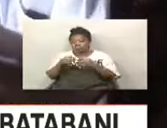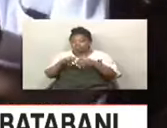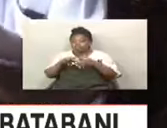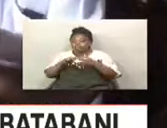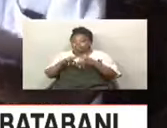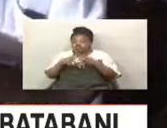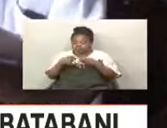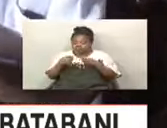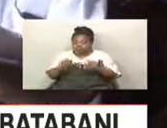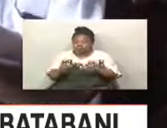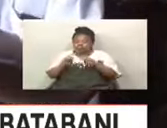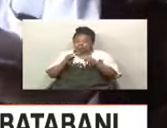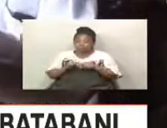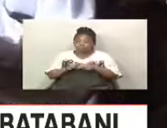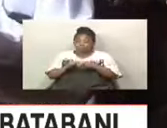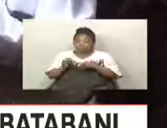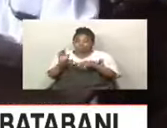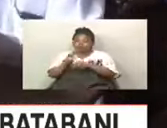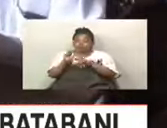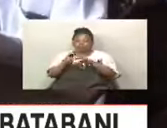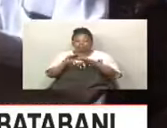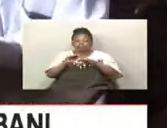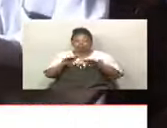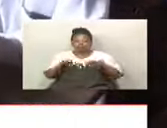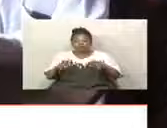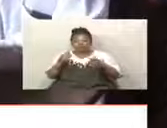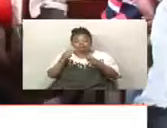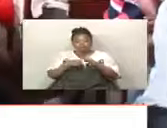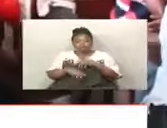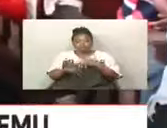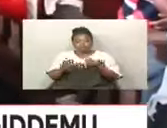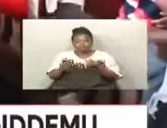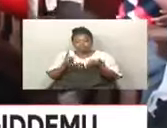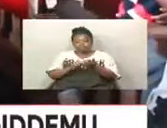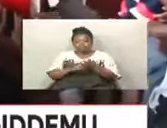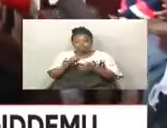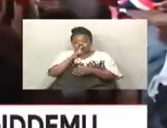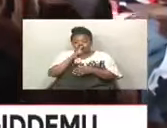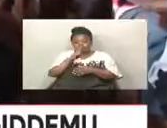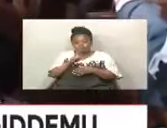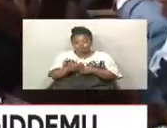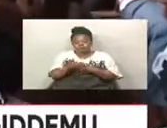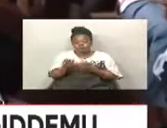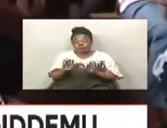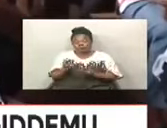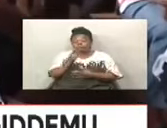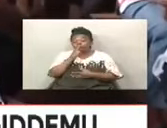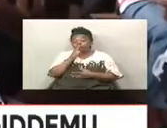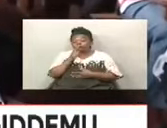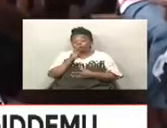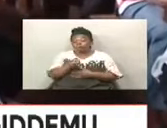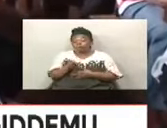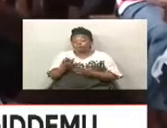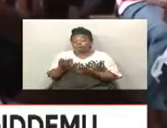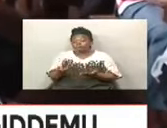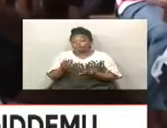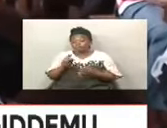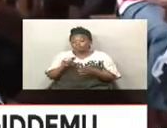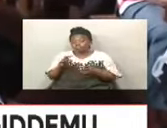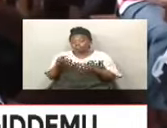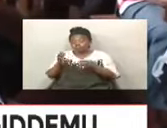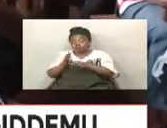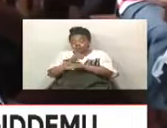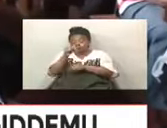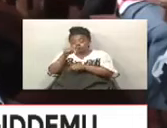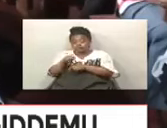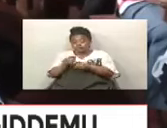ku ttaka ly'omugenzi yakubwa okuliira ng'abaliriko batudde ku kato olw'okufuna ebiragiro nga balagibwa okuyamuka ng'omwezi